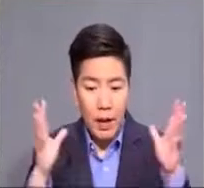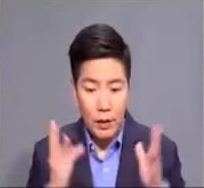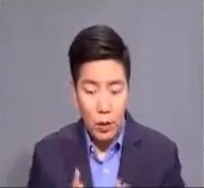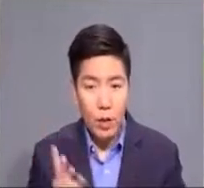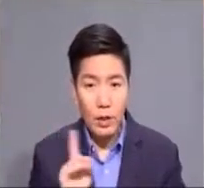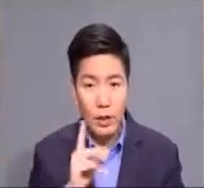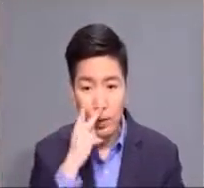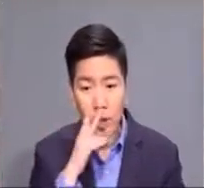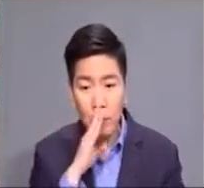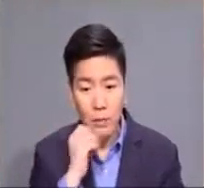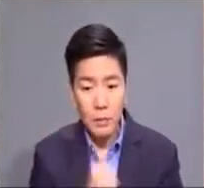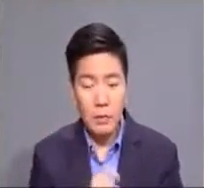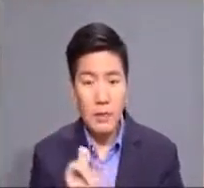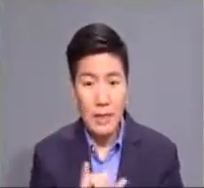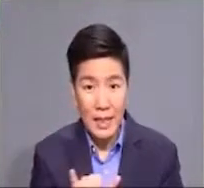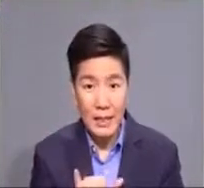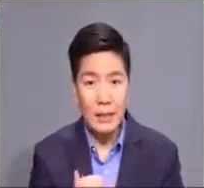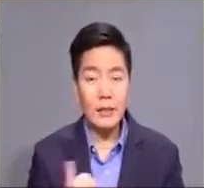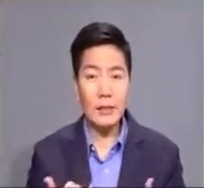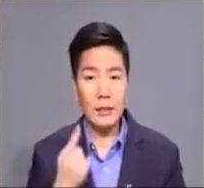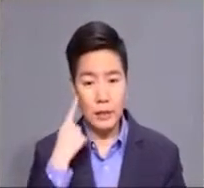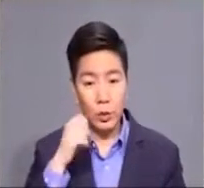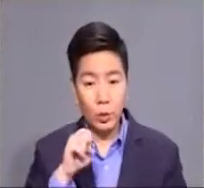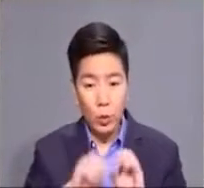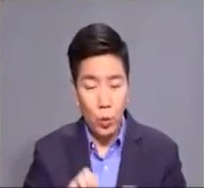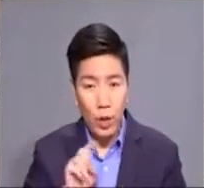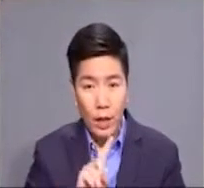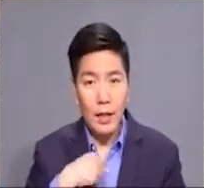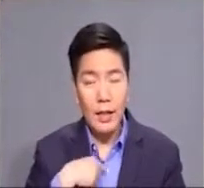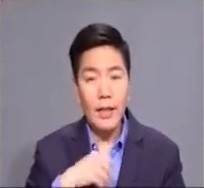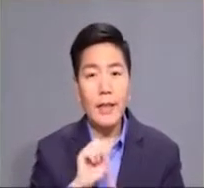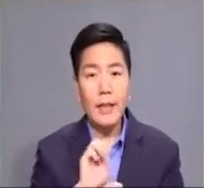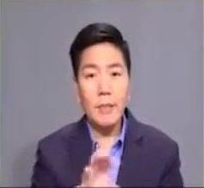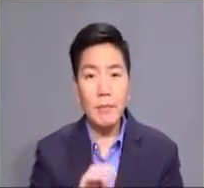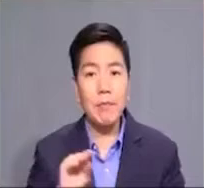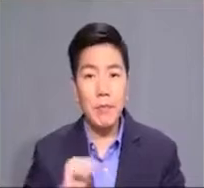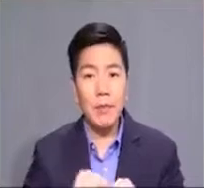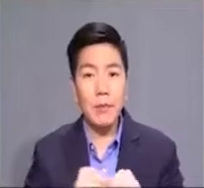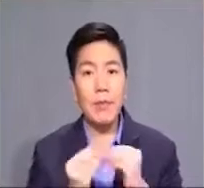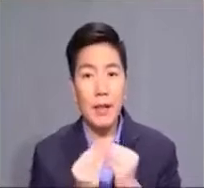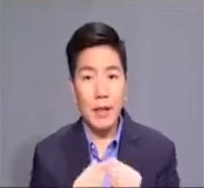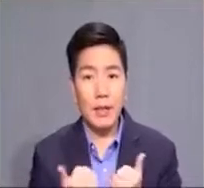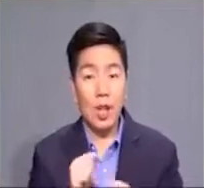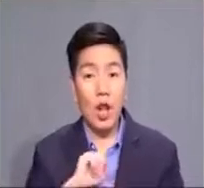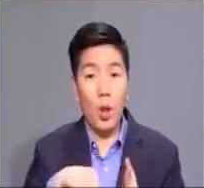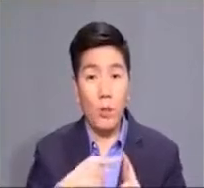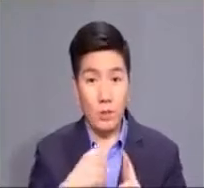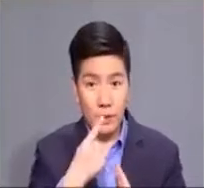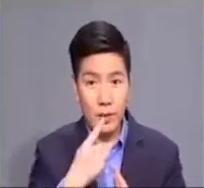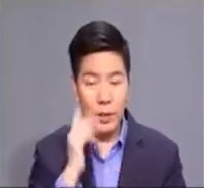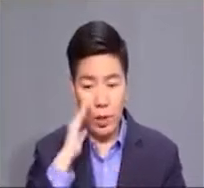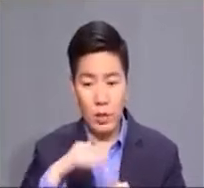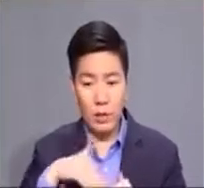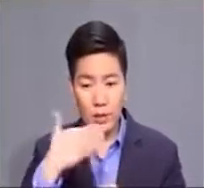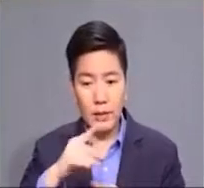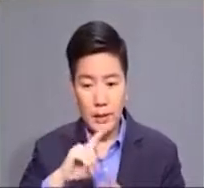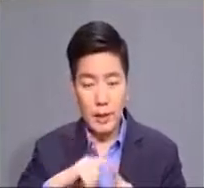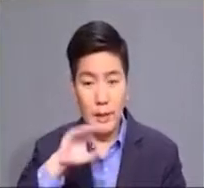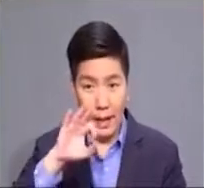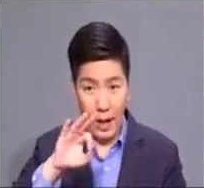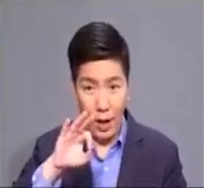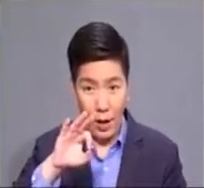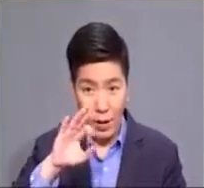อันไหนที่เขายังทำไม่ได้ตกหล่นอะไรยังไงให้คำแนะนำเพิ่มเติมในลักษณะรายคนรอบ2กันยาอีกร